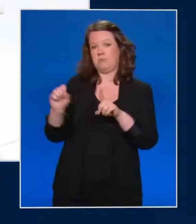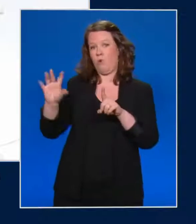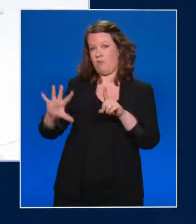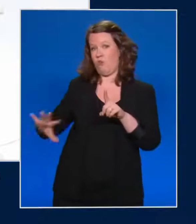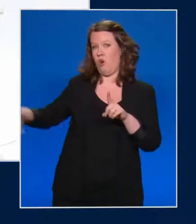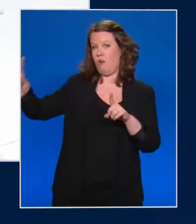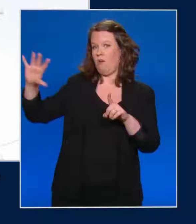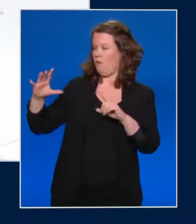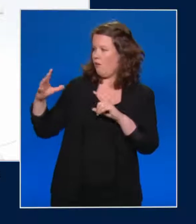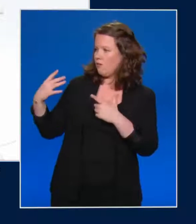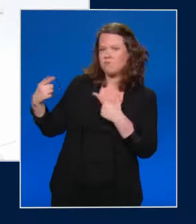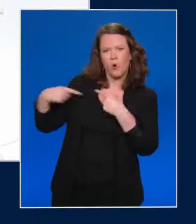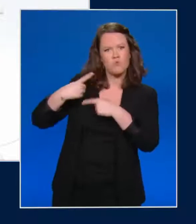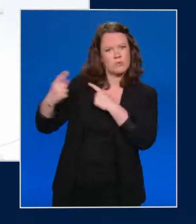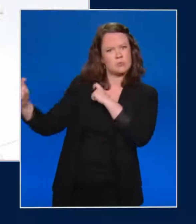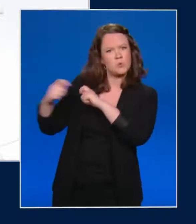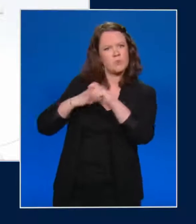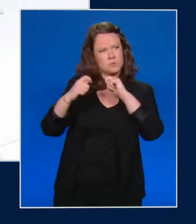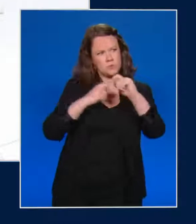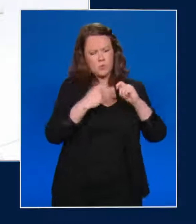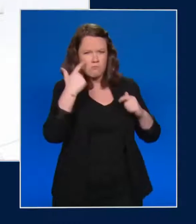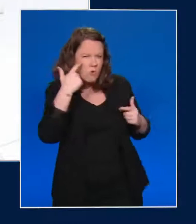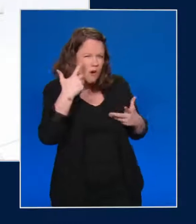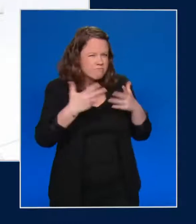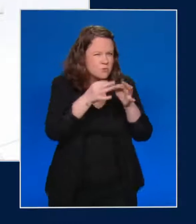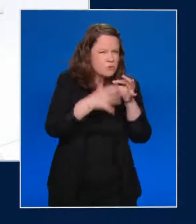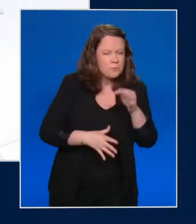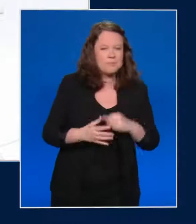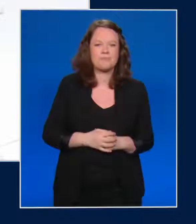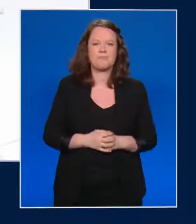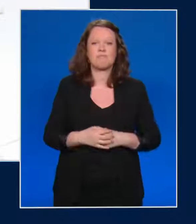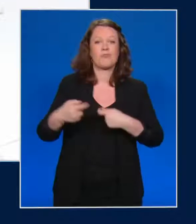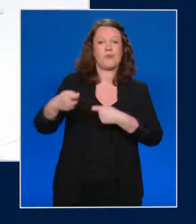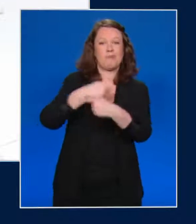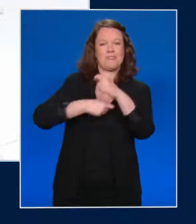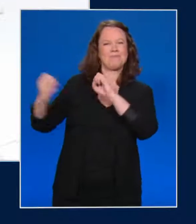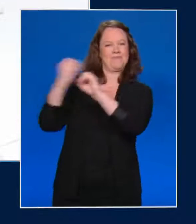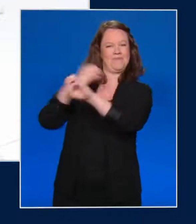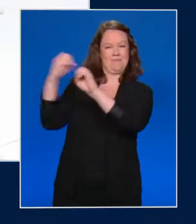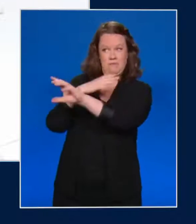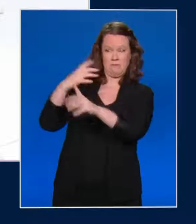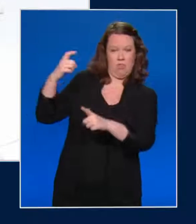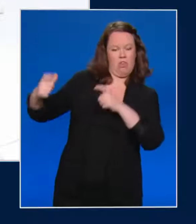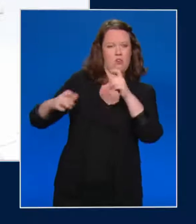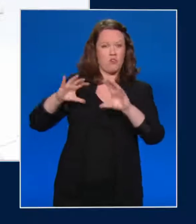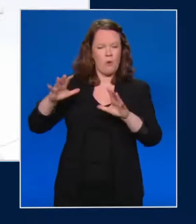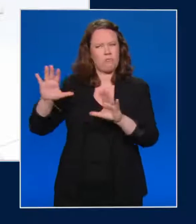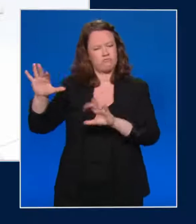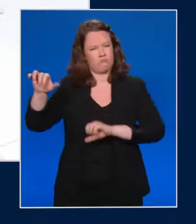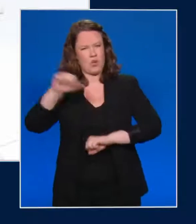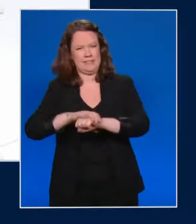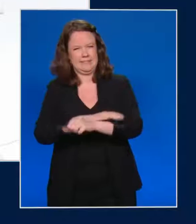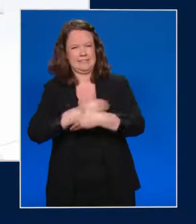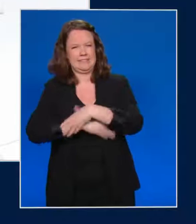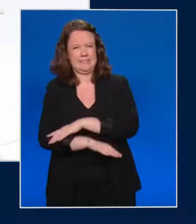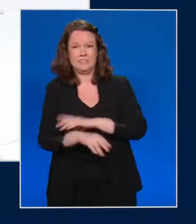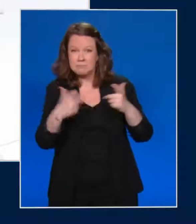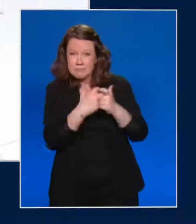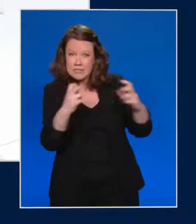adaptées face aux perturbations des flux commerciaux et à l'augmentation des prix et j'ai demandé aux premiers ministres